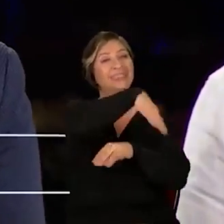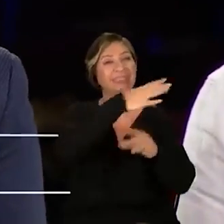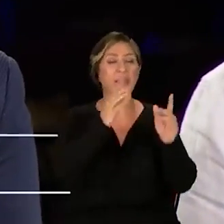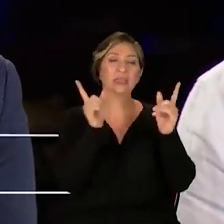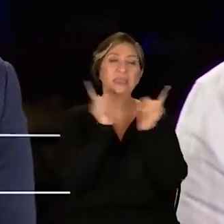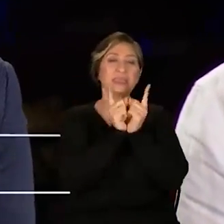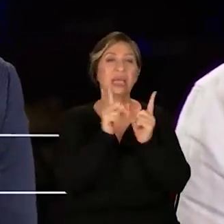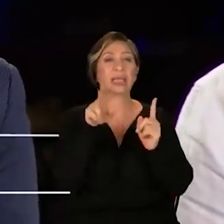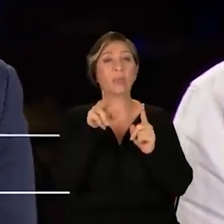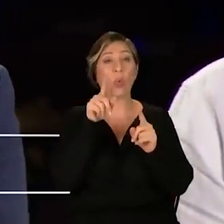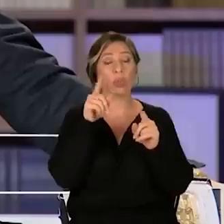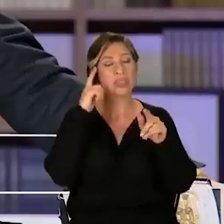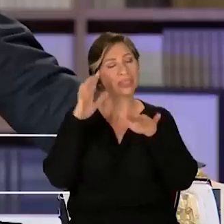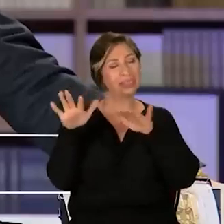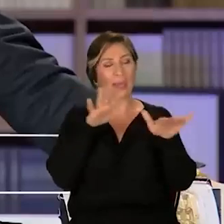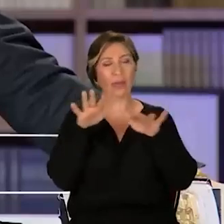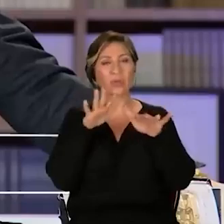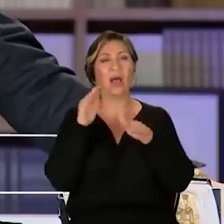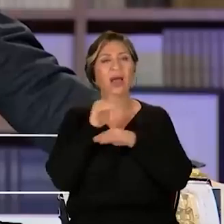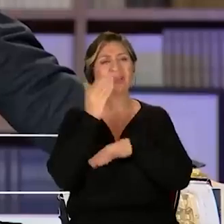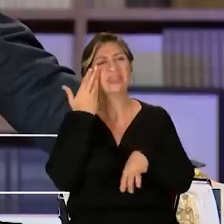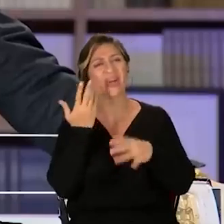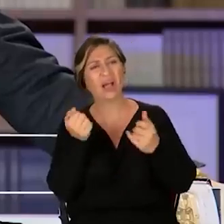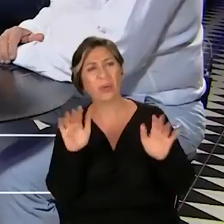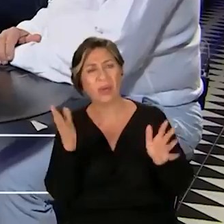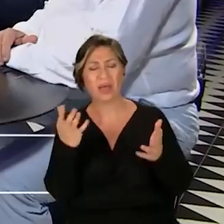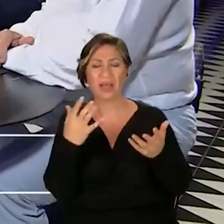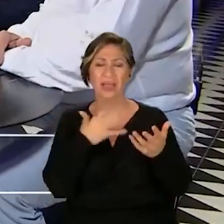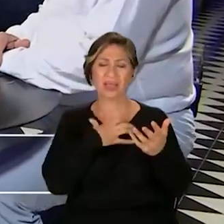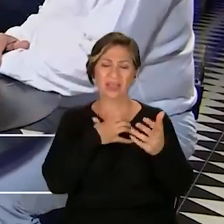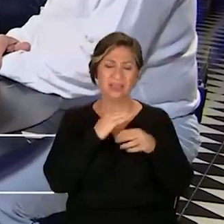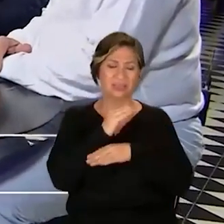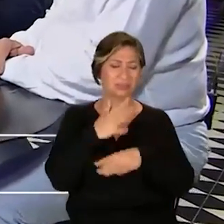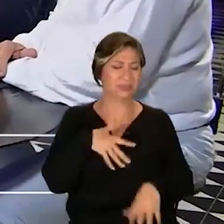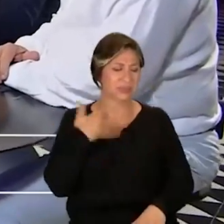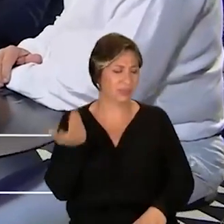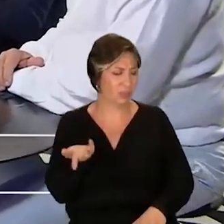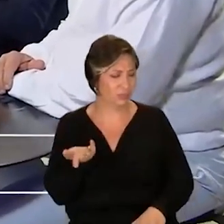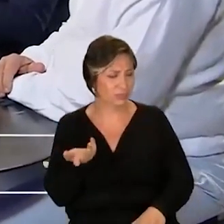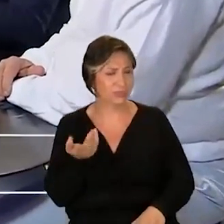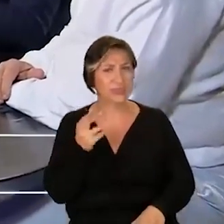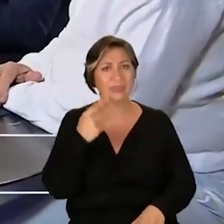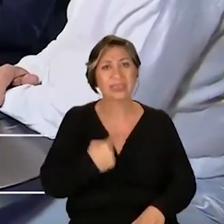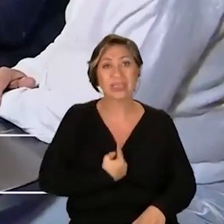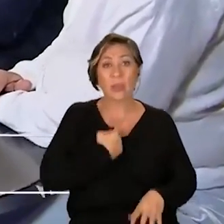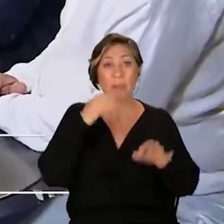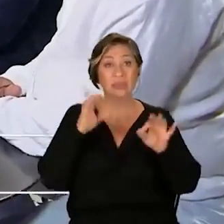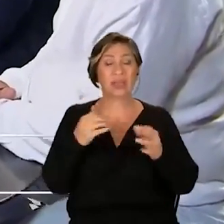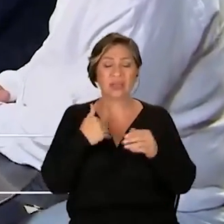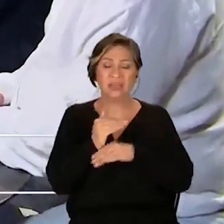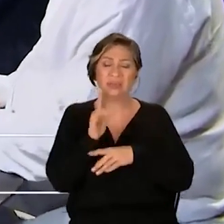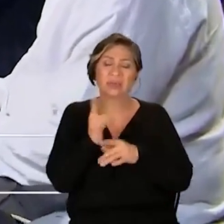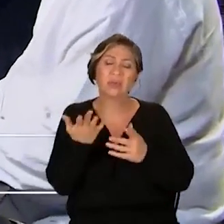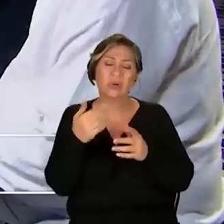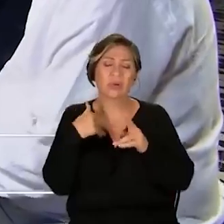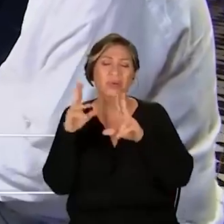da zaten depresyonu takip eden bulguları hayattan zevk almama, kendini işte yaşamamaya daha yakın hissetme gibi şeyler olunca hani yaşasam ne olacak?